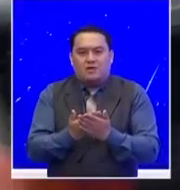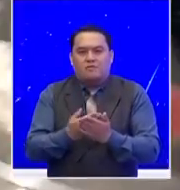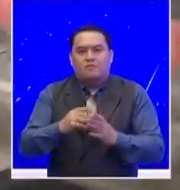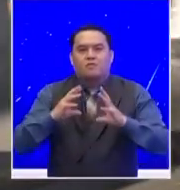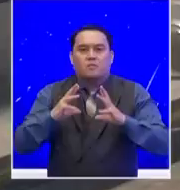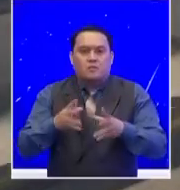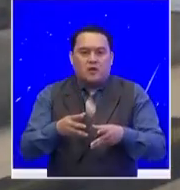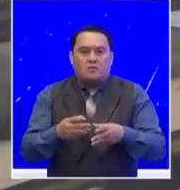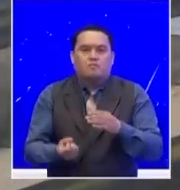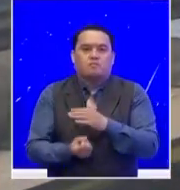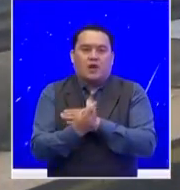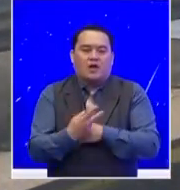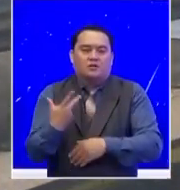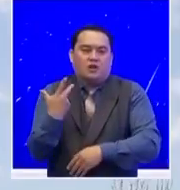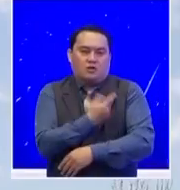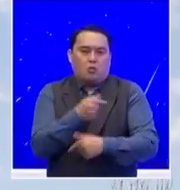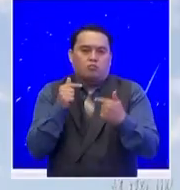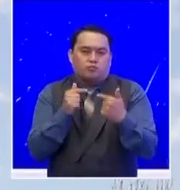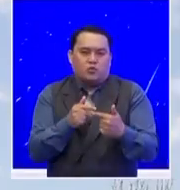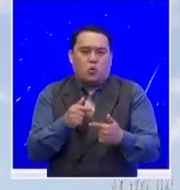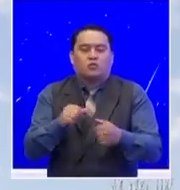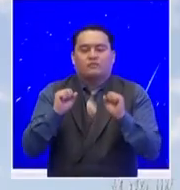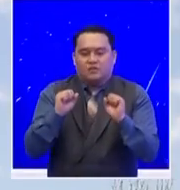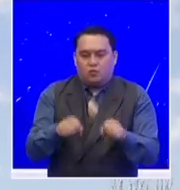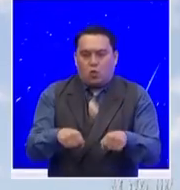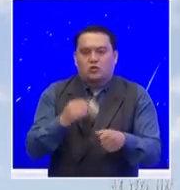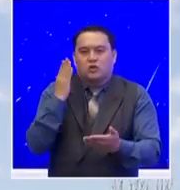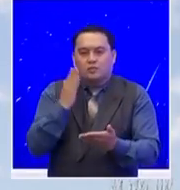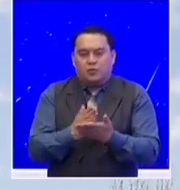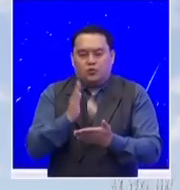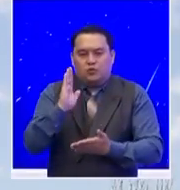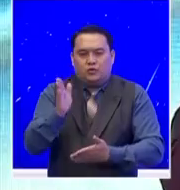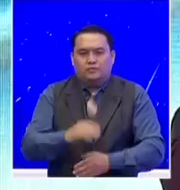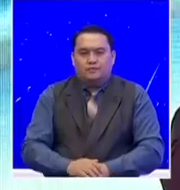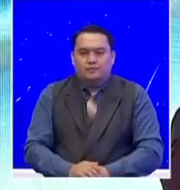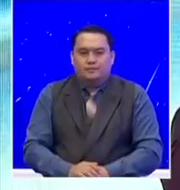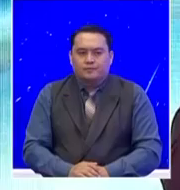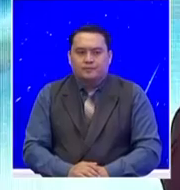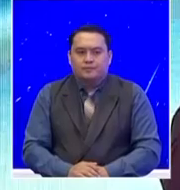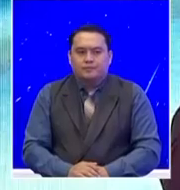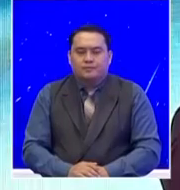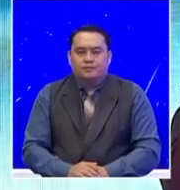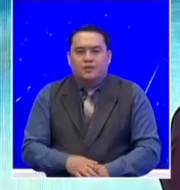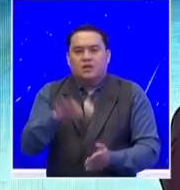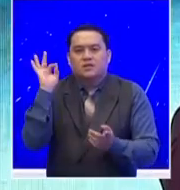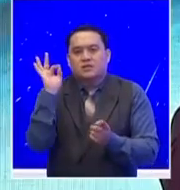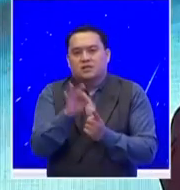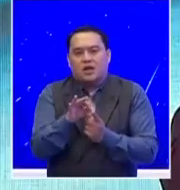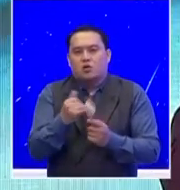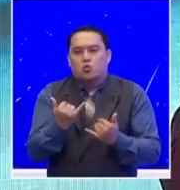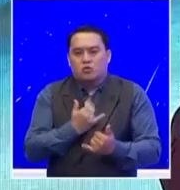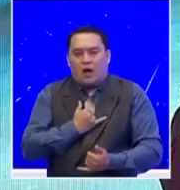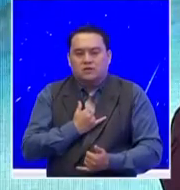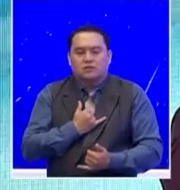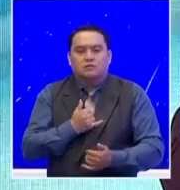мире уже появятся препараты против вируса COVID-19, считают специалисты. Задача, которая стоит перед нами, это уйти